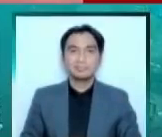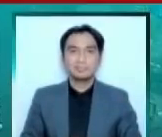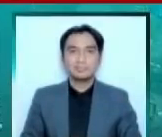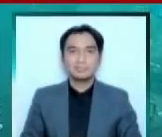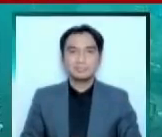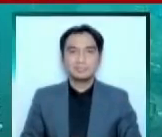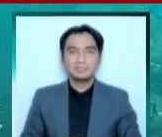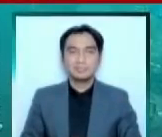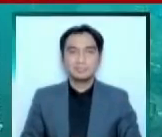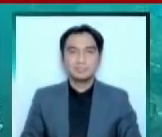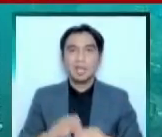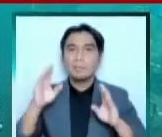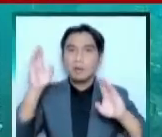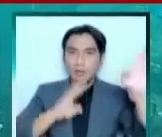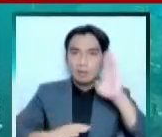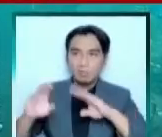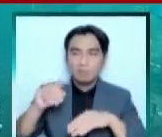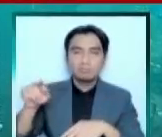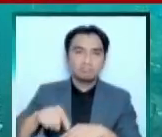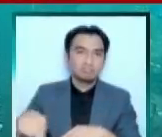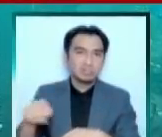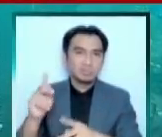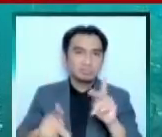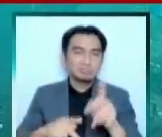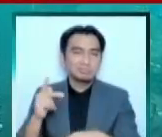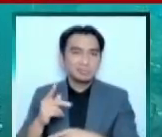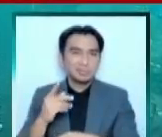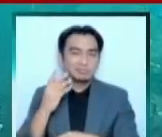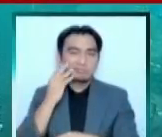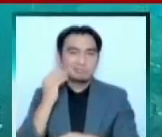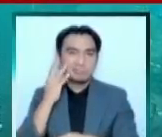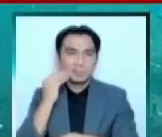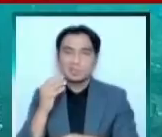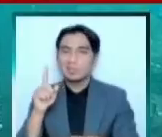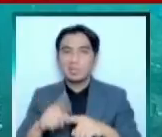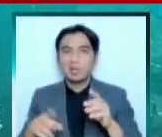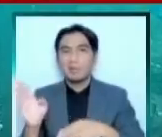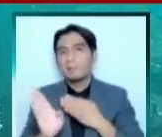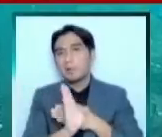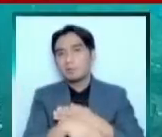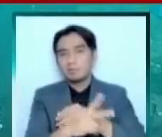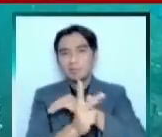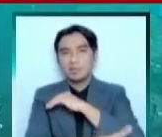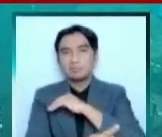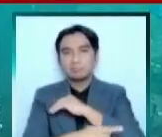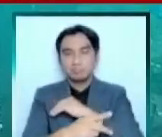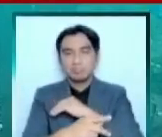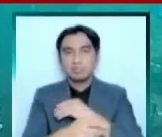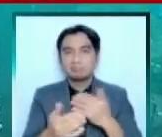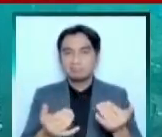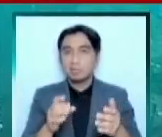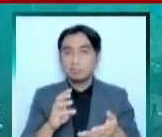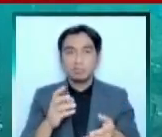Kalbaryo ang inaabot ng mga pasaherong hindi pa rin makabiyahe pauwi sa kanilang mga probinsya para sa Pasko, bunsod ng pinsalang iniwan ng